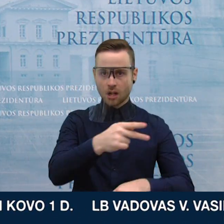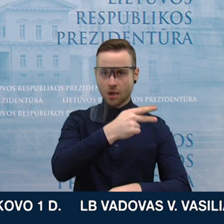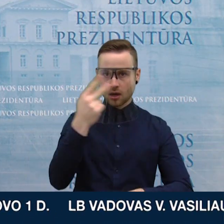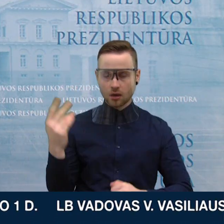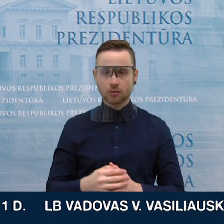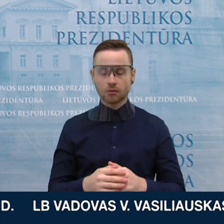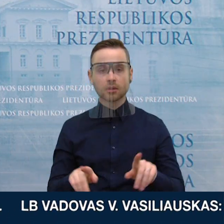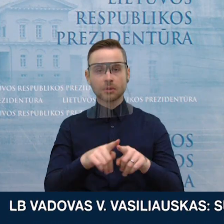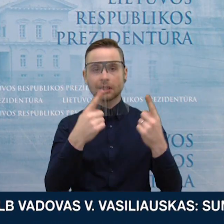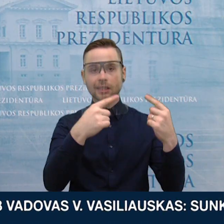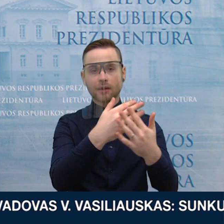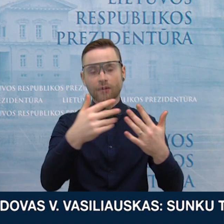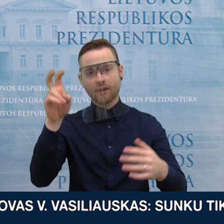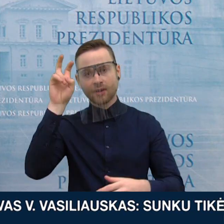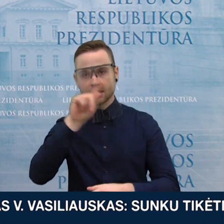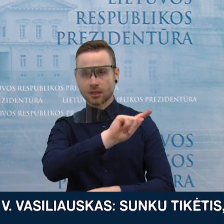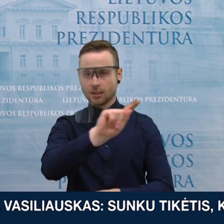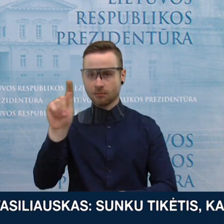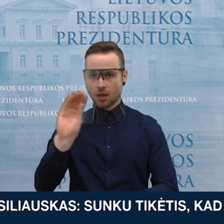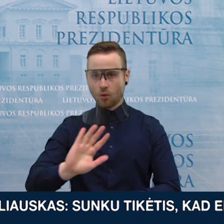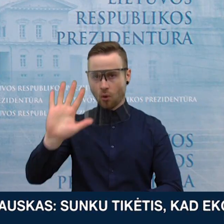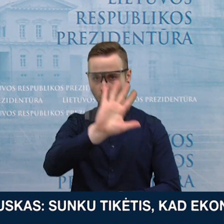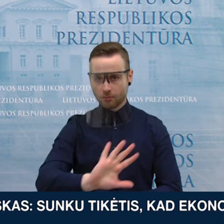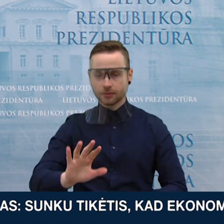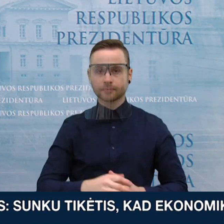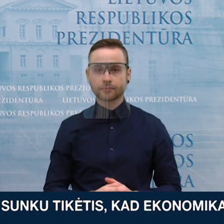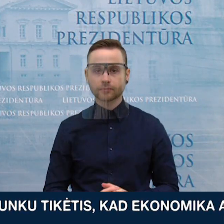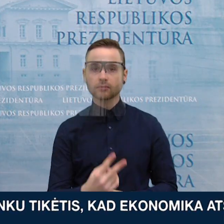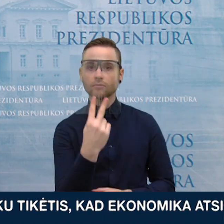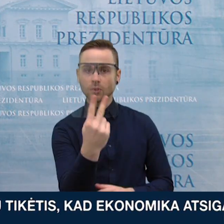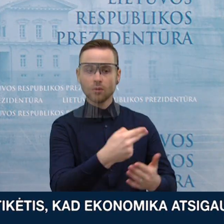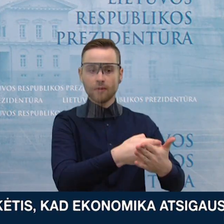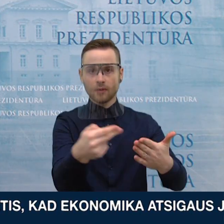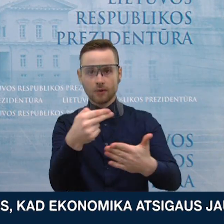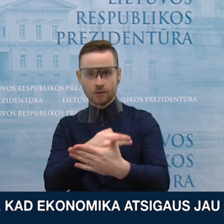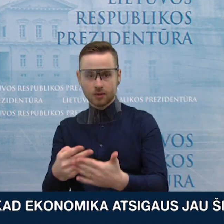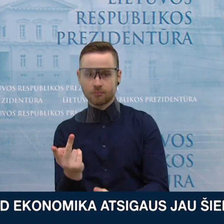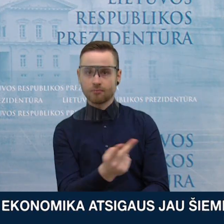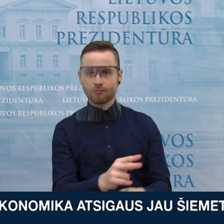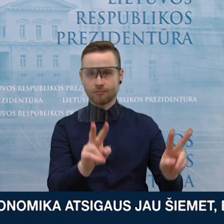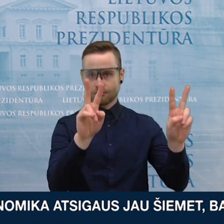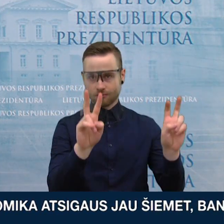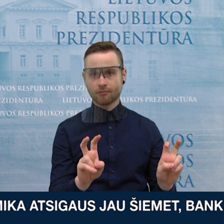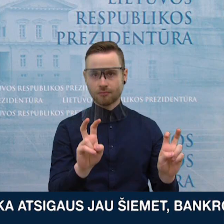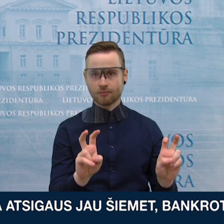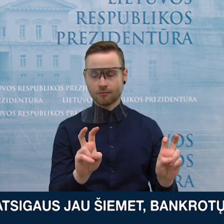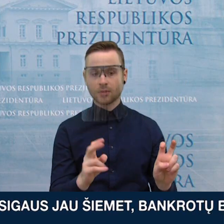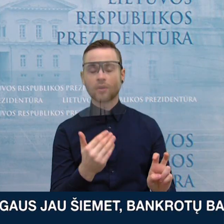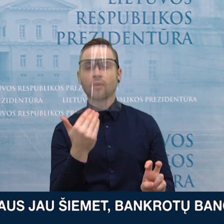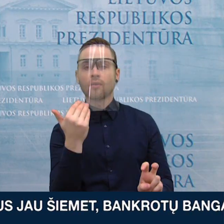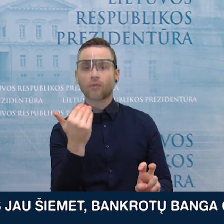kitas Europos Sąjungos valstybės. Norėčiau pažymėti, kad pastarų dviejų kompanijų vakcina yra vadinamoji nešaltoji vakcina,